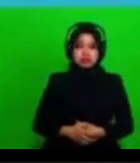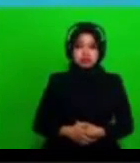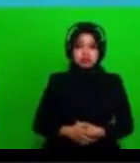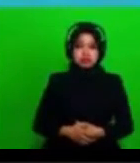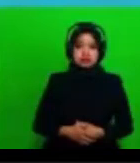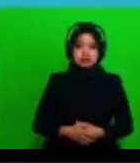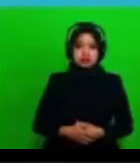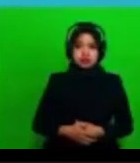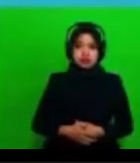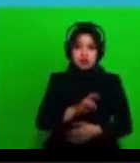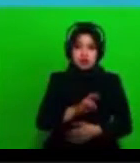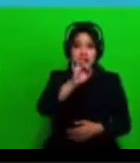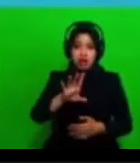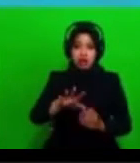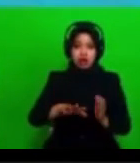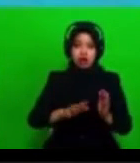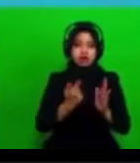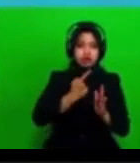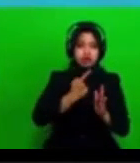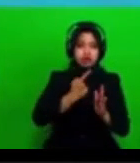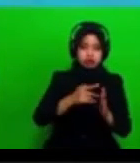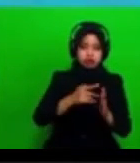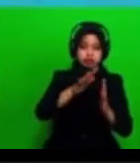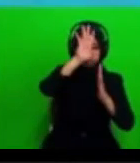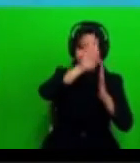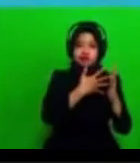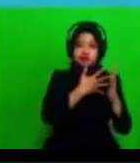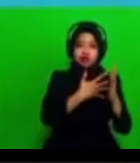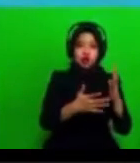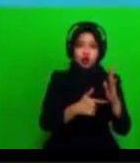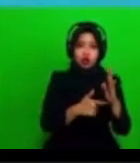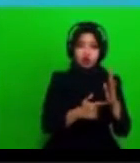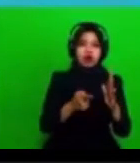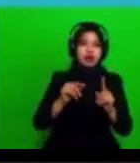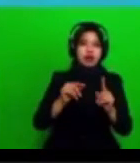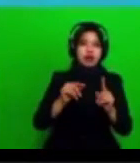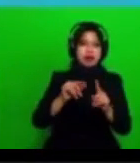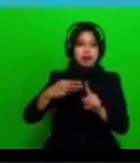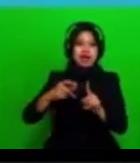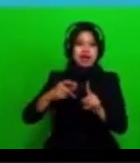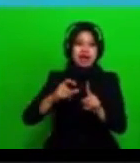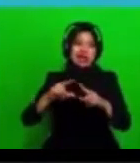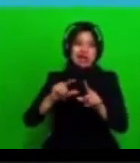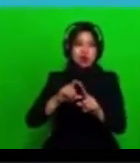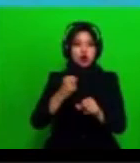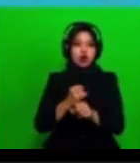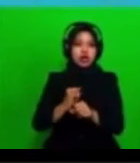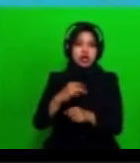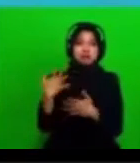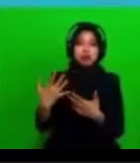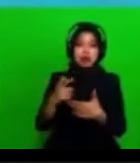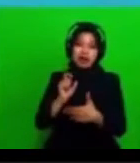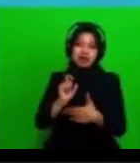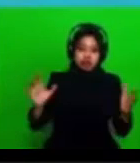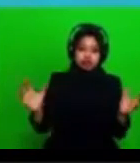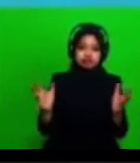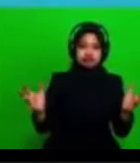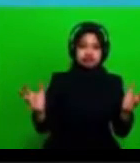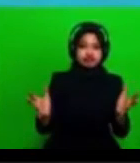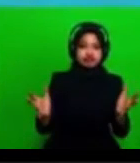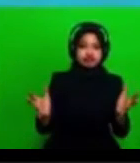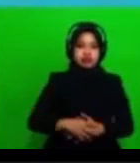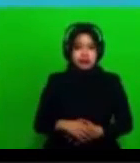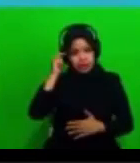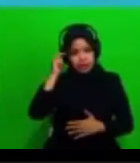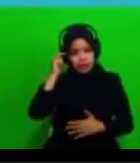sektor apa namanya, berbagai sektor pengen kurikulum nasional itu juga menjadi concern, dan pedagogi bagaimana cara mendeliver kurikulum itu. Karena